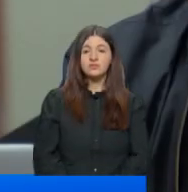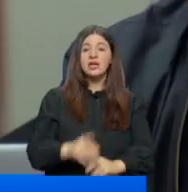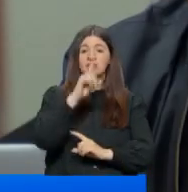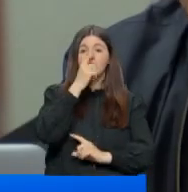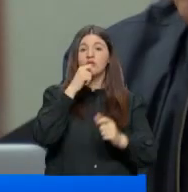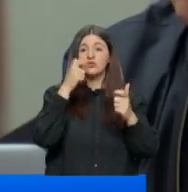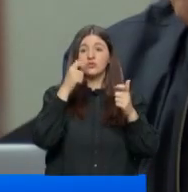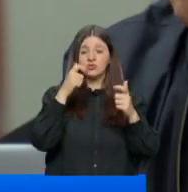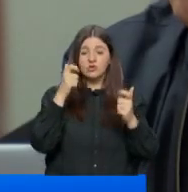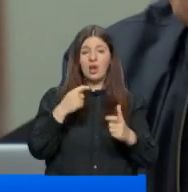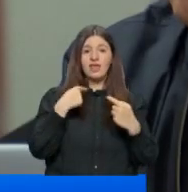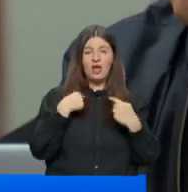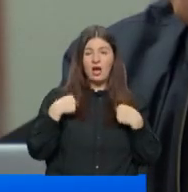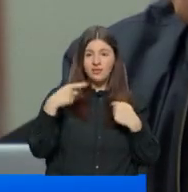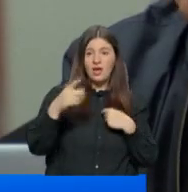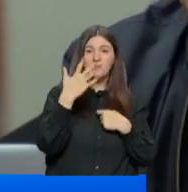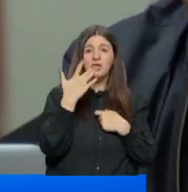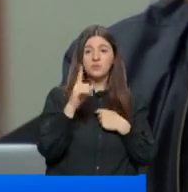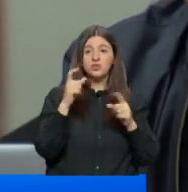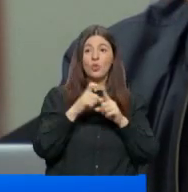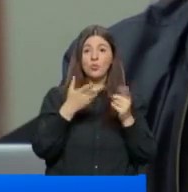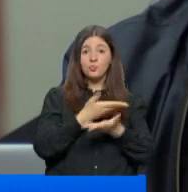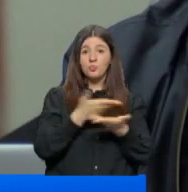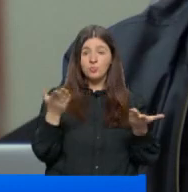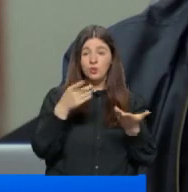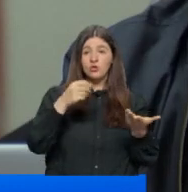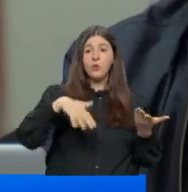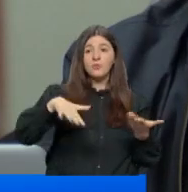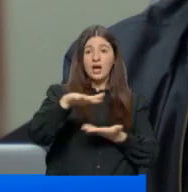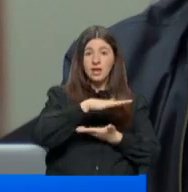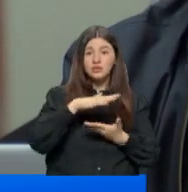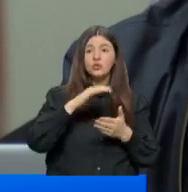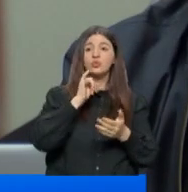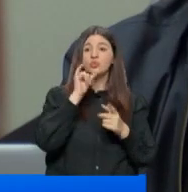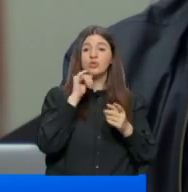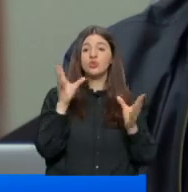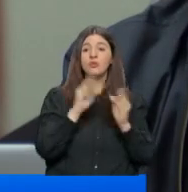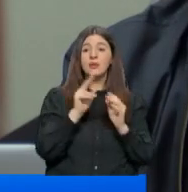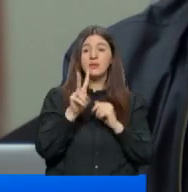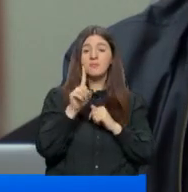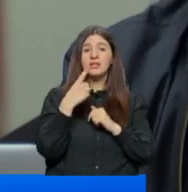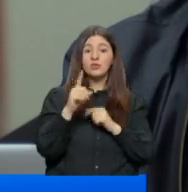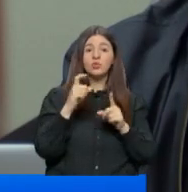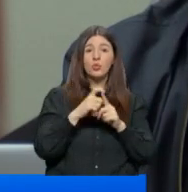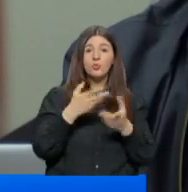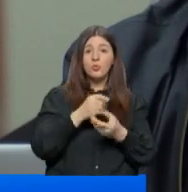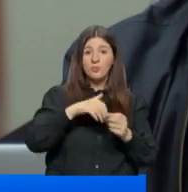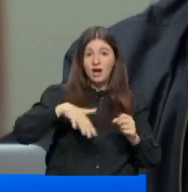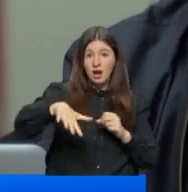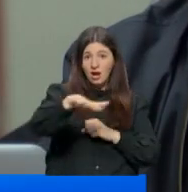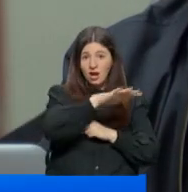Sadece Gölyaka'da 5000 dönüm arazinin, Düzce'de toplam 21 bin dönüm bir